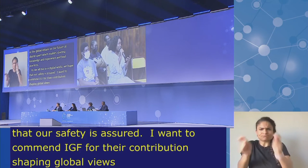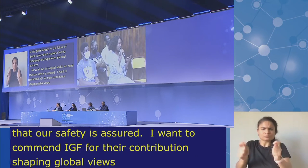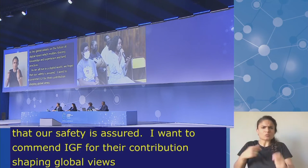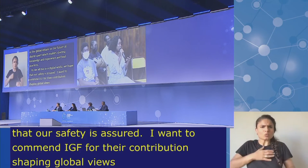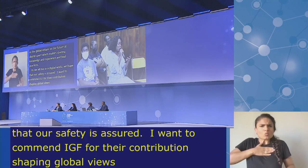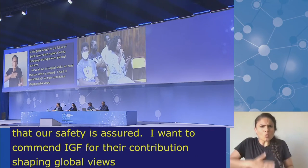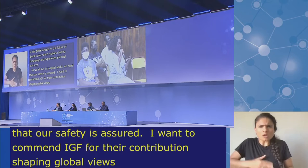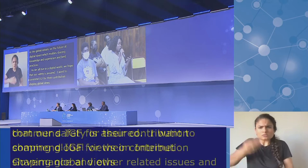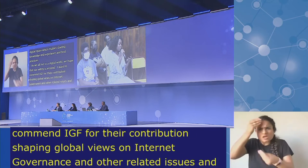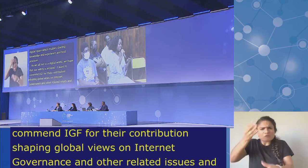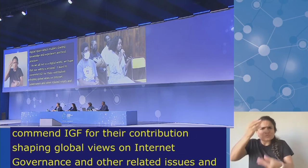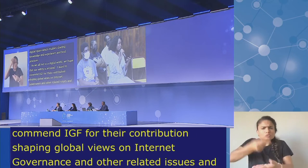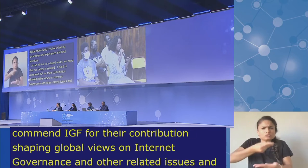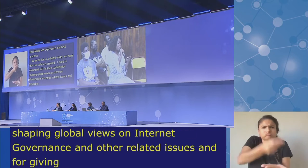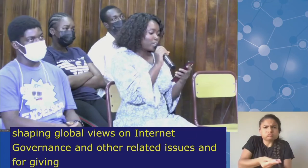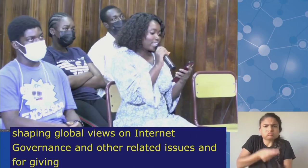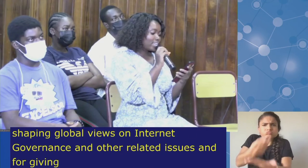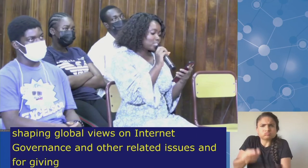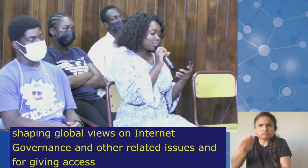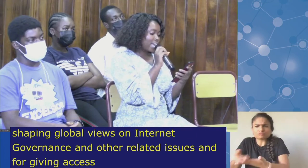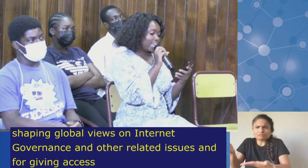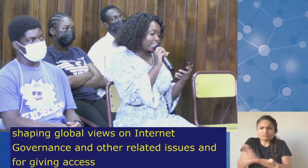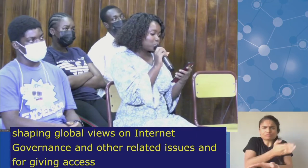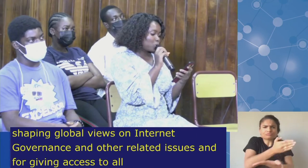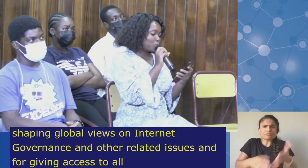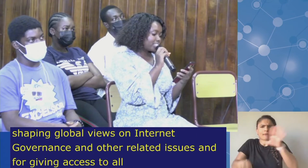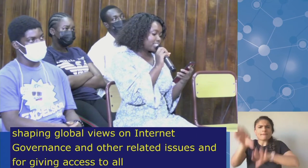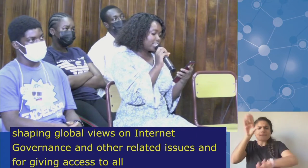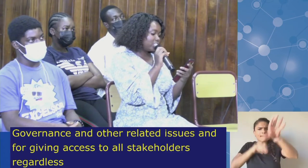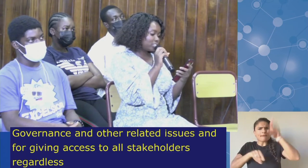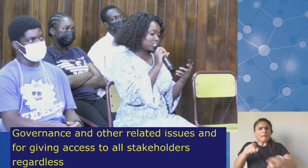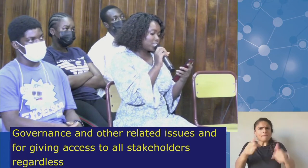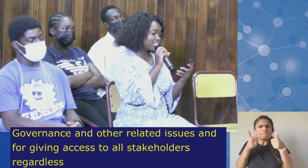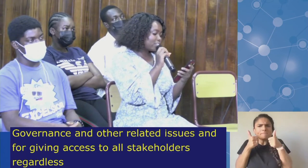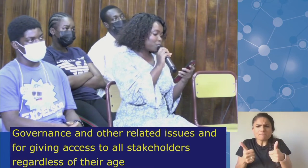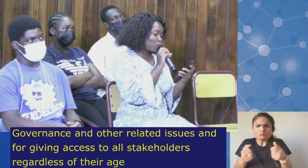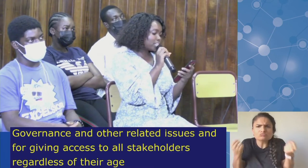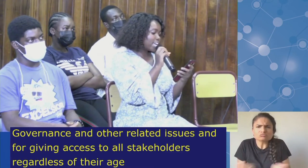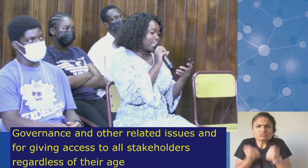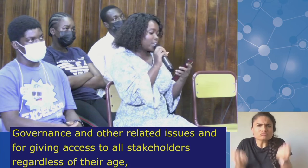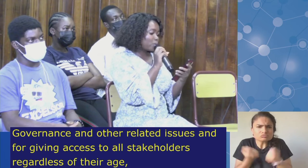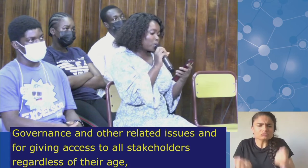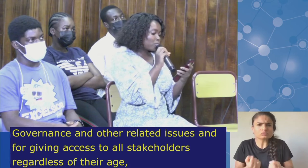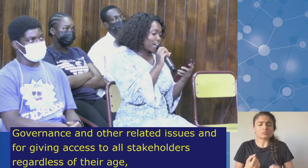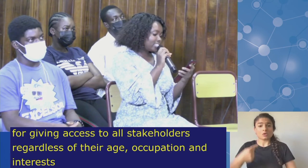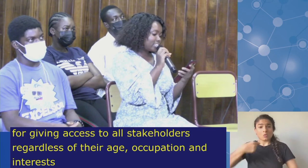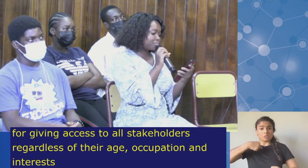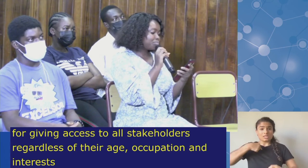этого саммита мы могли обсуждать такие вопросы, как управление интернетом. Я рада, что мы